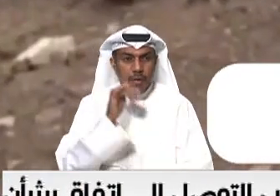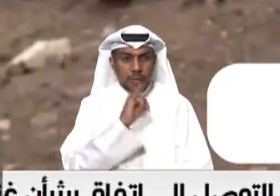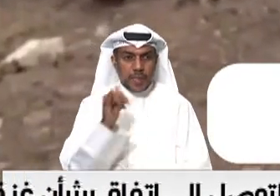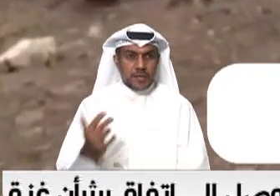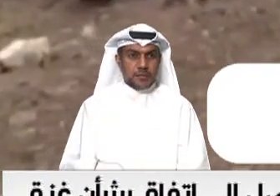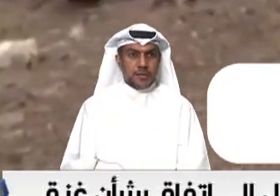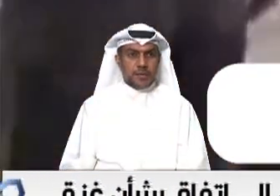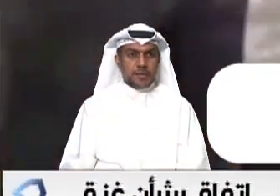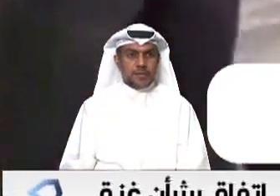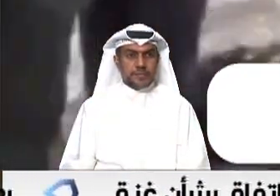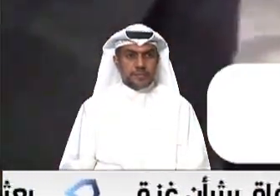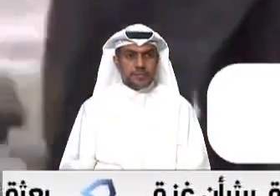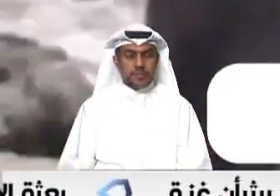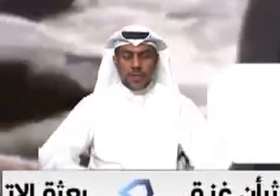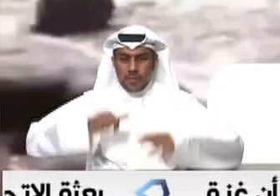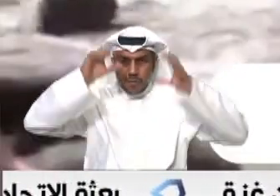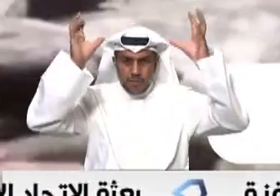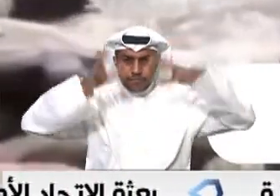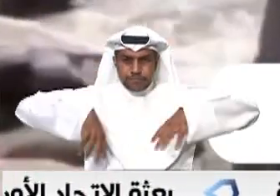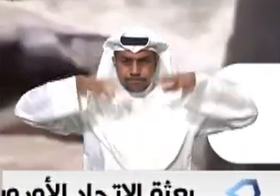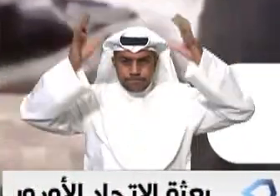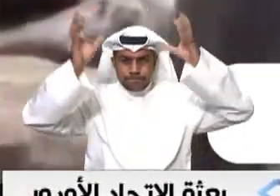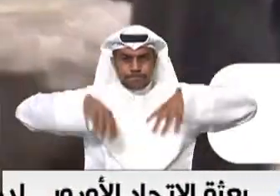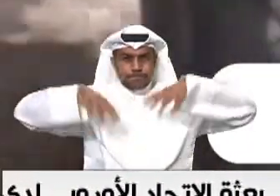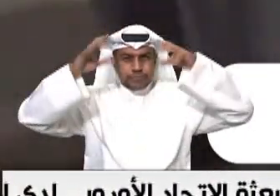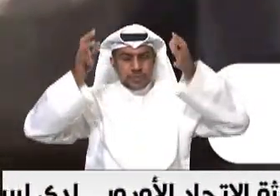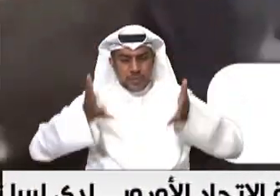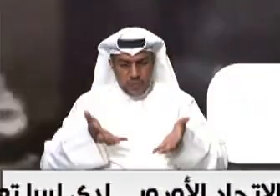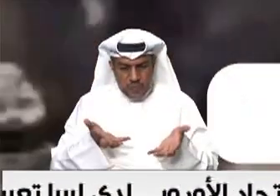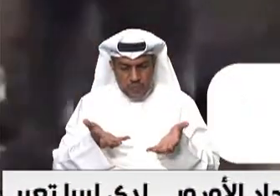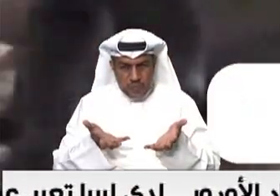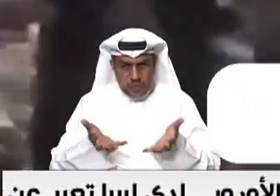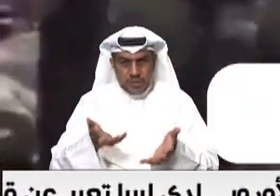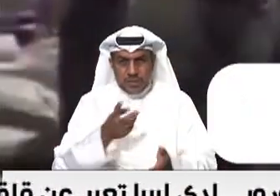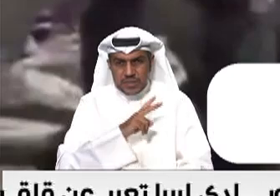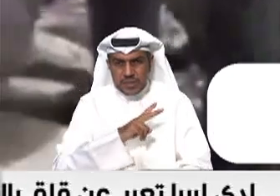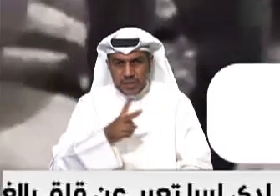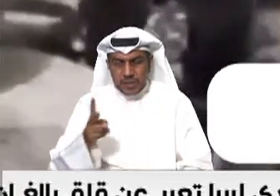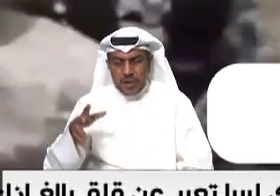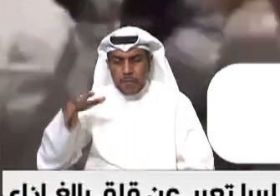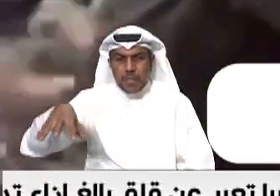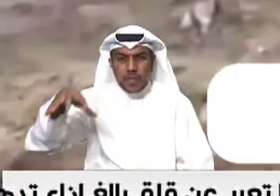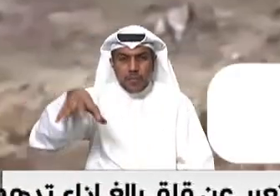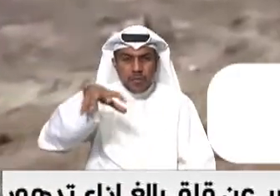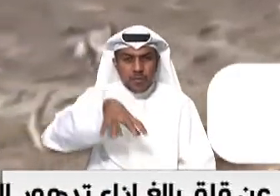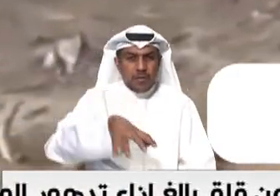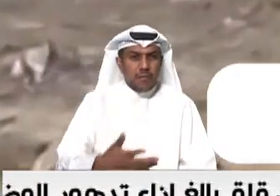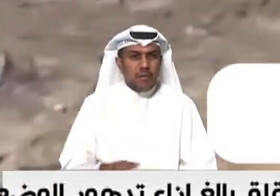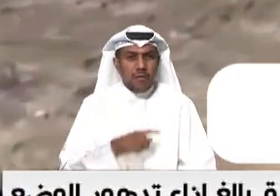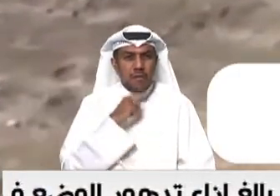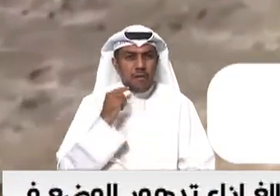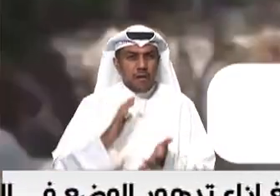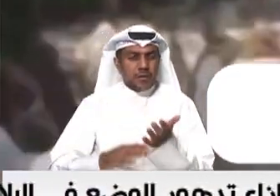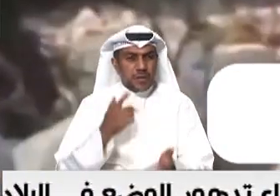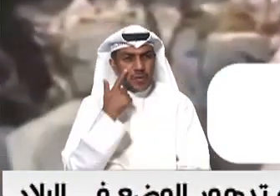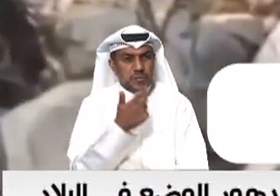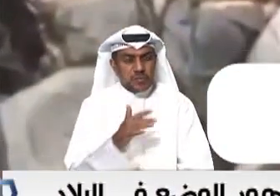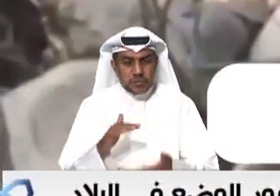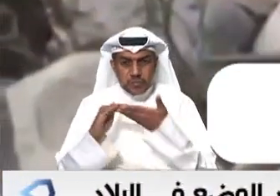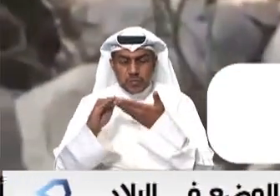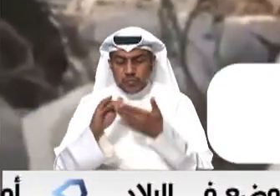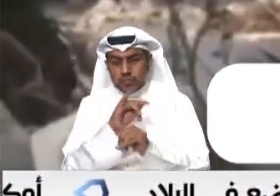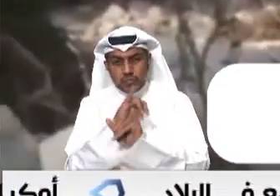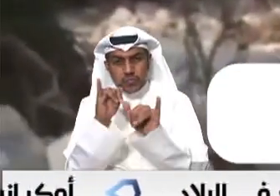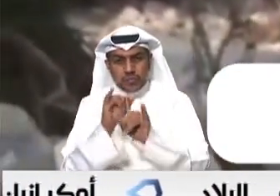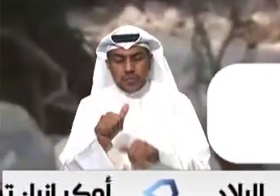الكارثة المناخية. وتعتبر محافظات المحويط وريمة وحجة والحديدة من أكثر المحافظات تضرراً من